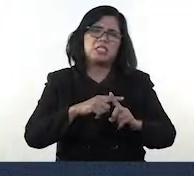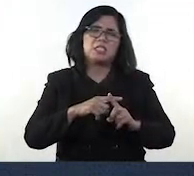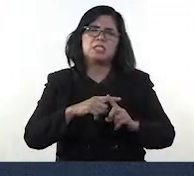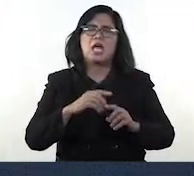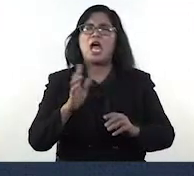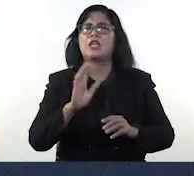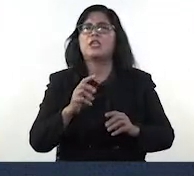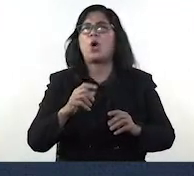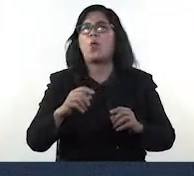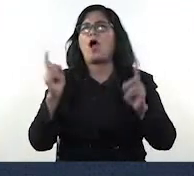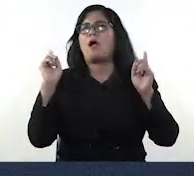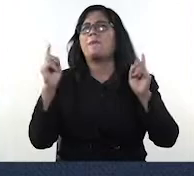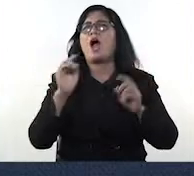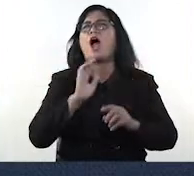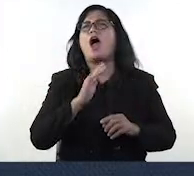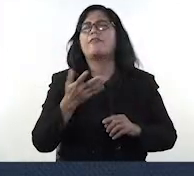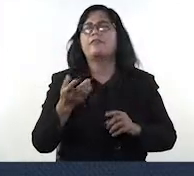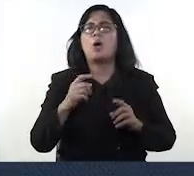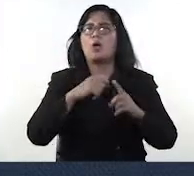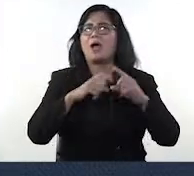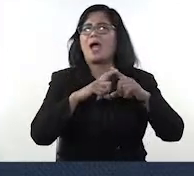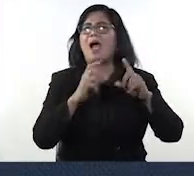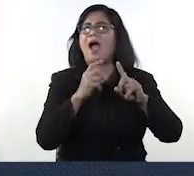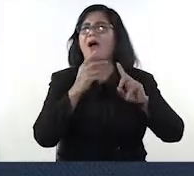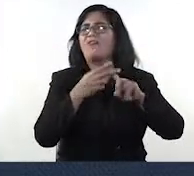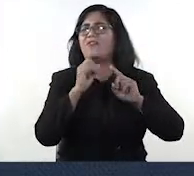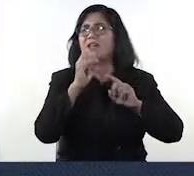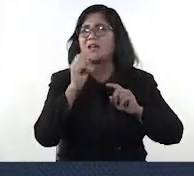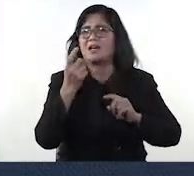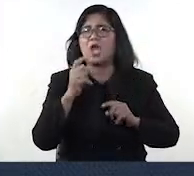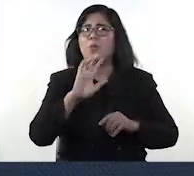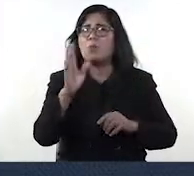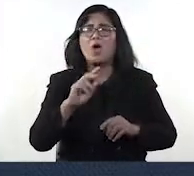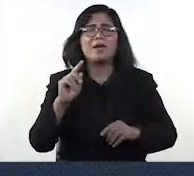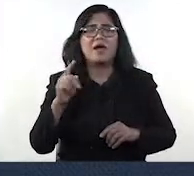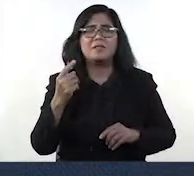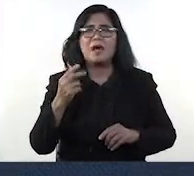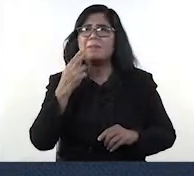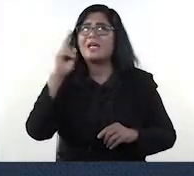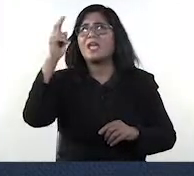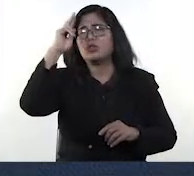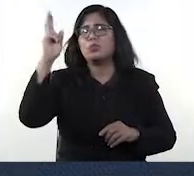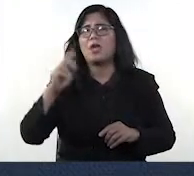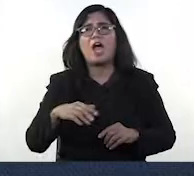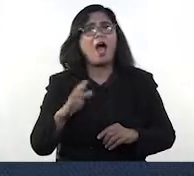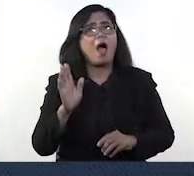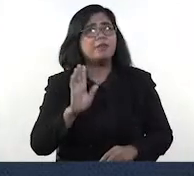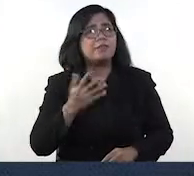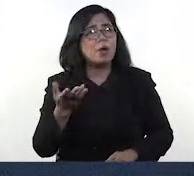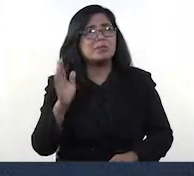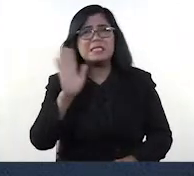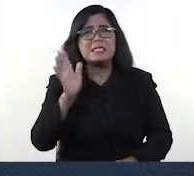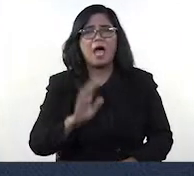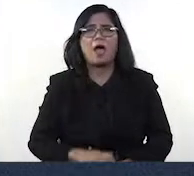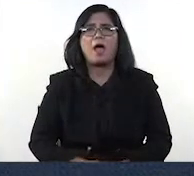tentang beragama atau kafir ini bukan hanya bicara tentang percaya Tuhan atau tidak percaya